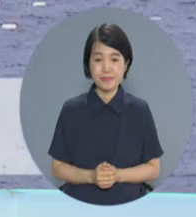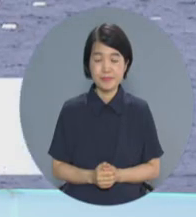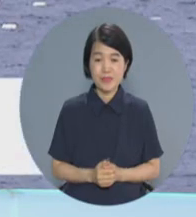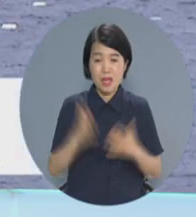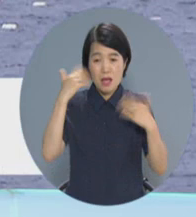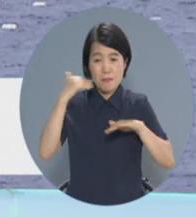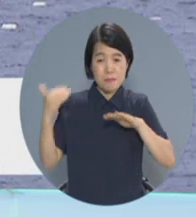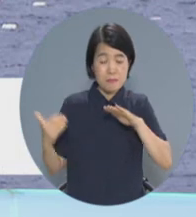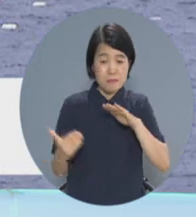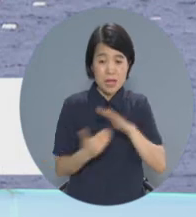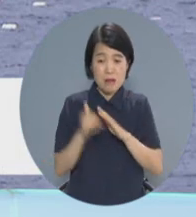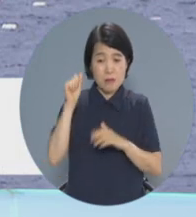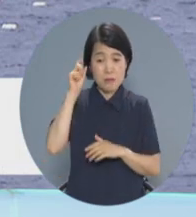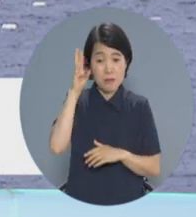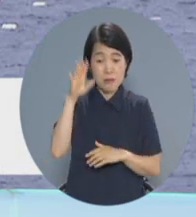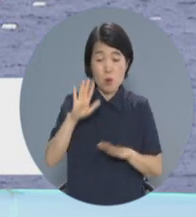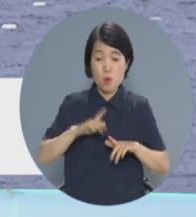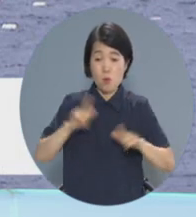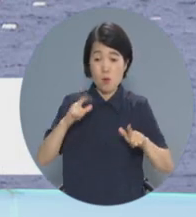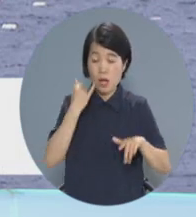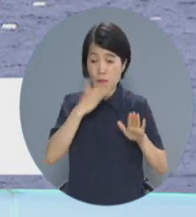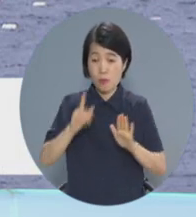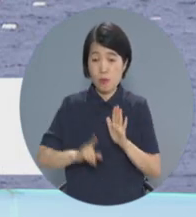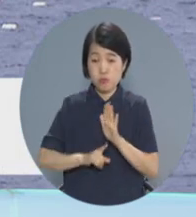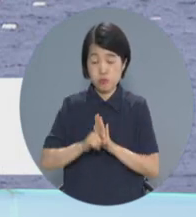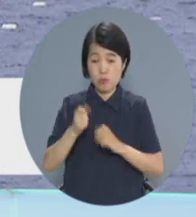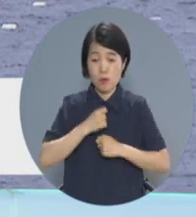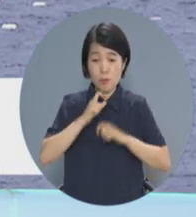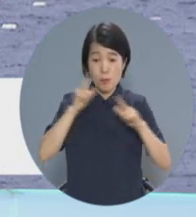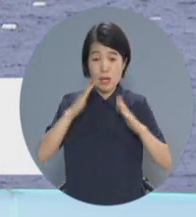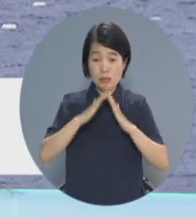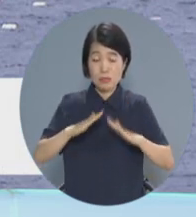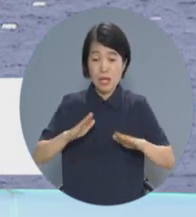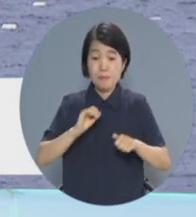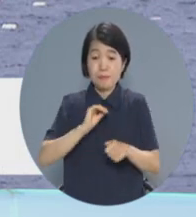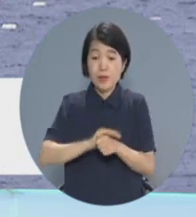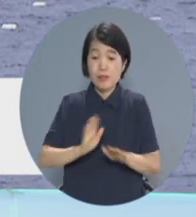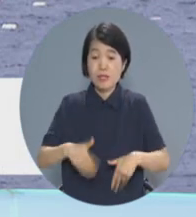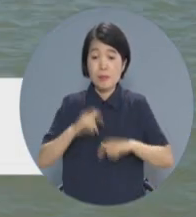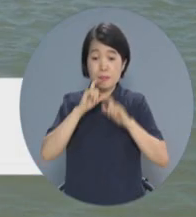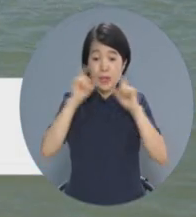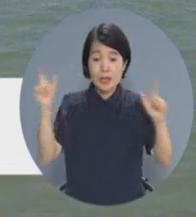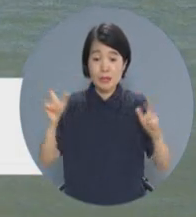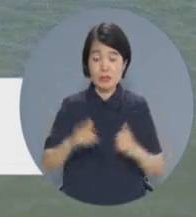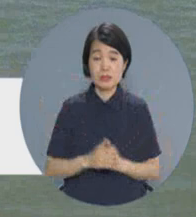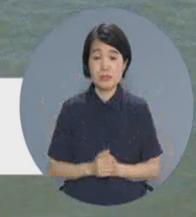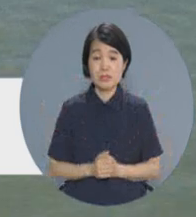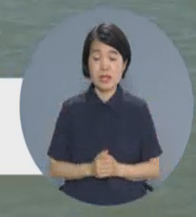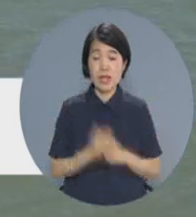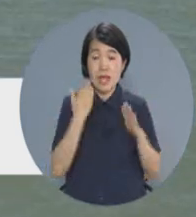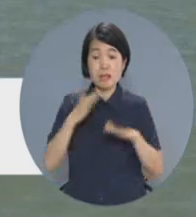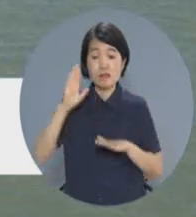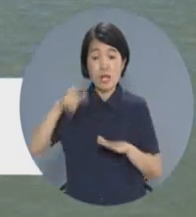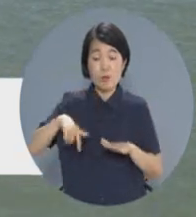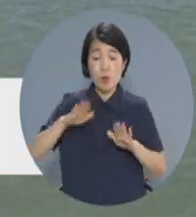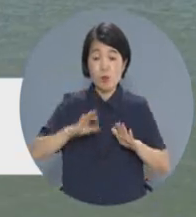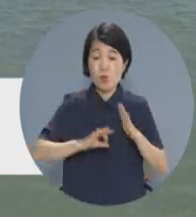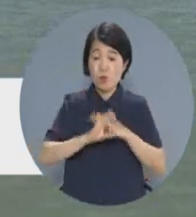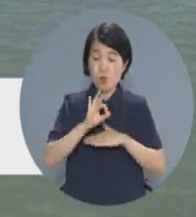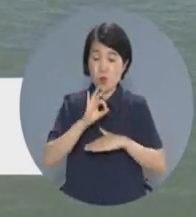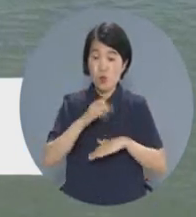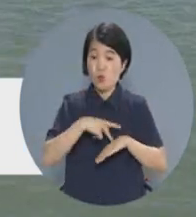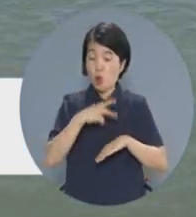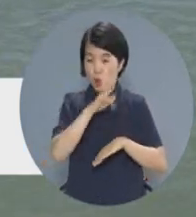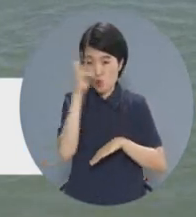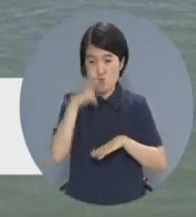폭염이 이어지고 있는 가운데 올해 첫 고수온주의보가 전남과 경남에 발령됐습니다. 해양수산부는 오늘 오후 도시를